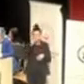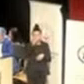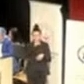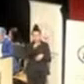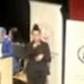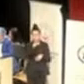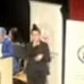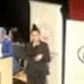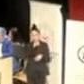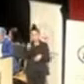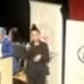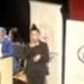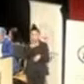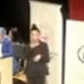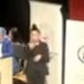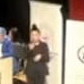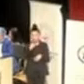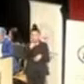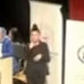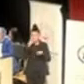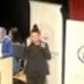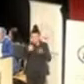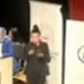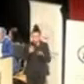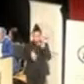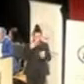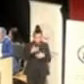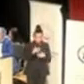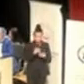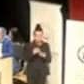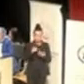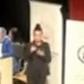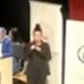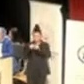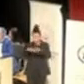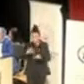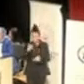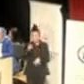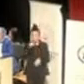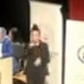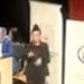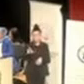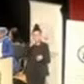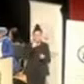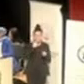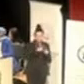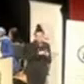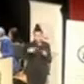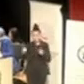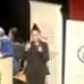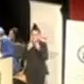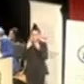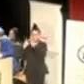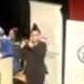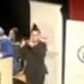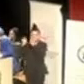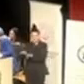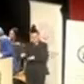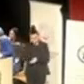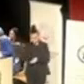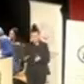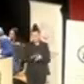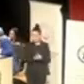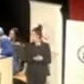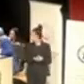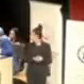başlamış. Daha sonra CD ve basılı ortamda yayınlanmış. Arkasından da 2000'den bu yana web sayfasından dijital olarak hizmet sunumu